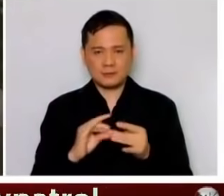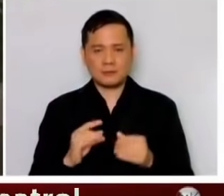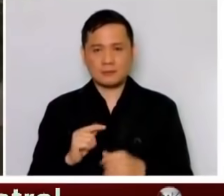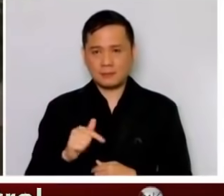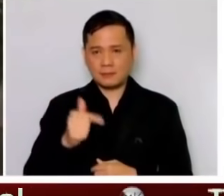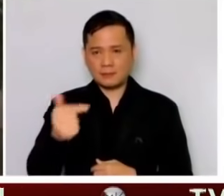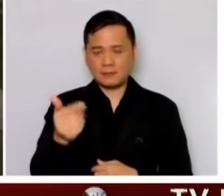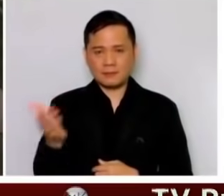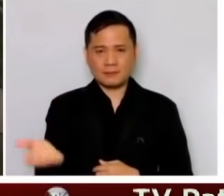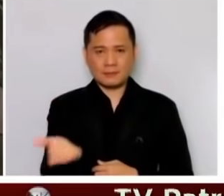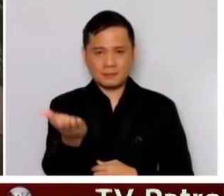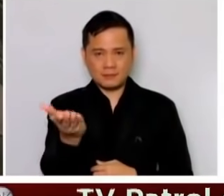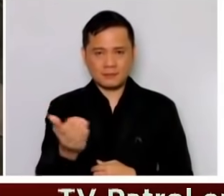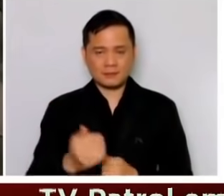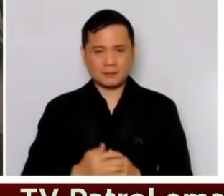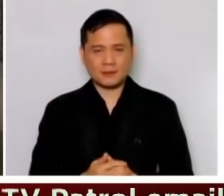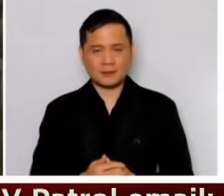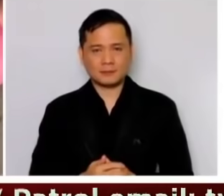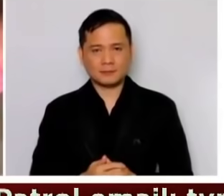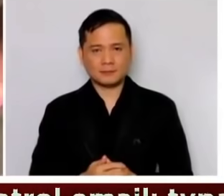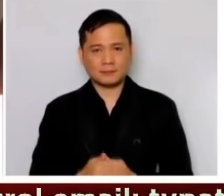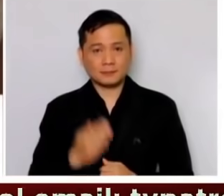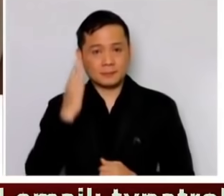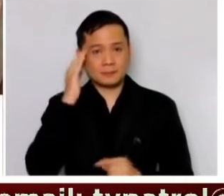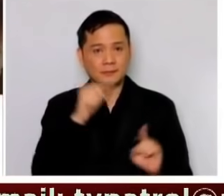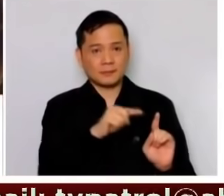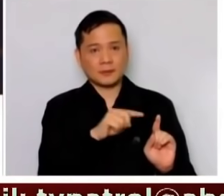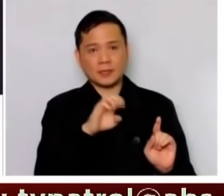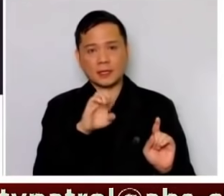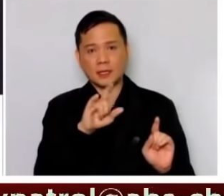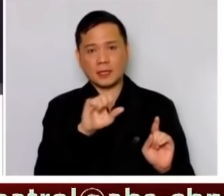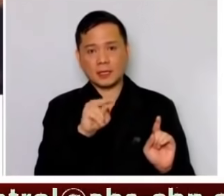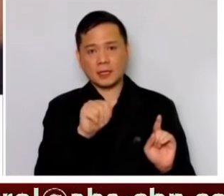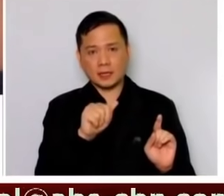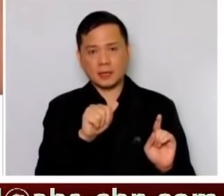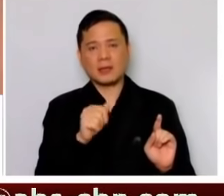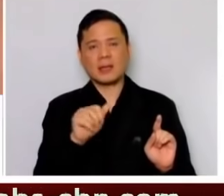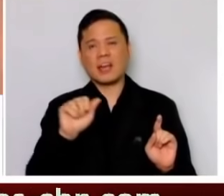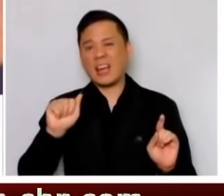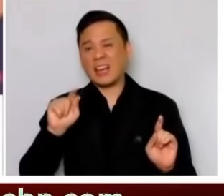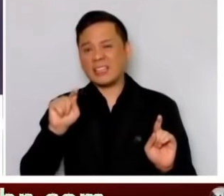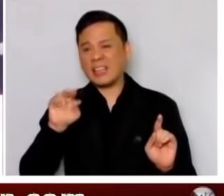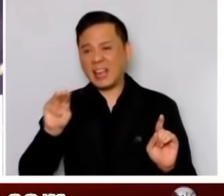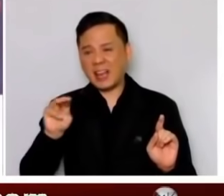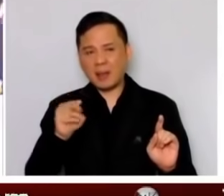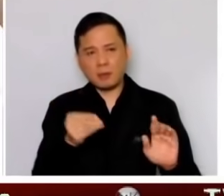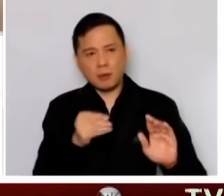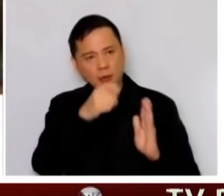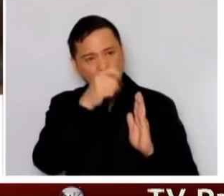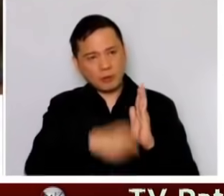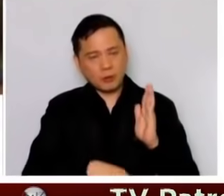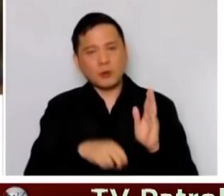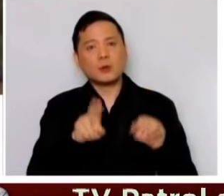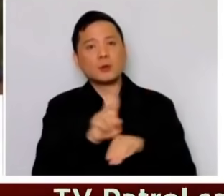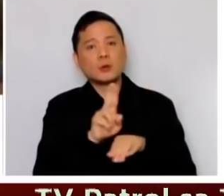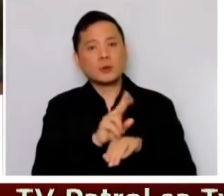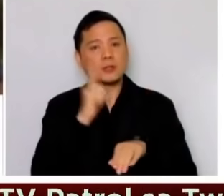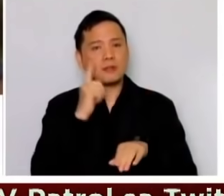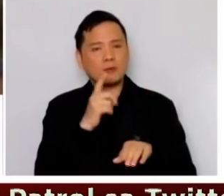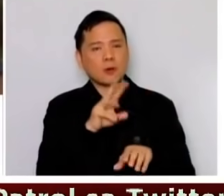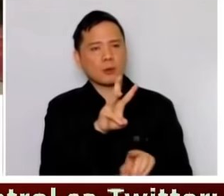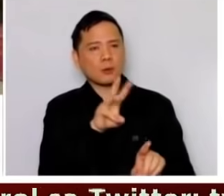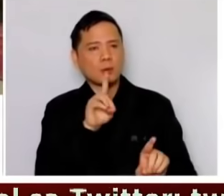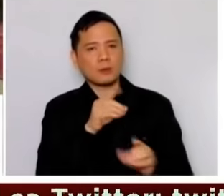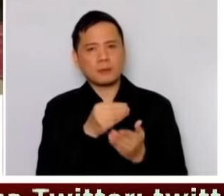dinilig, ma'am? Pumasok na sa ATM ni Aling Elena ang 13-month bonus niya, pati ang December pension mula SSS. Timing,